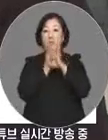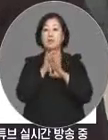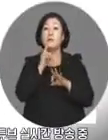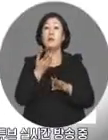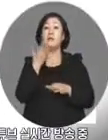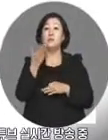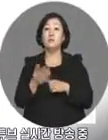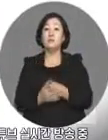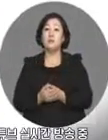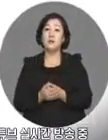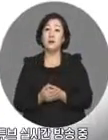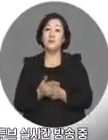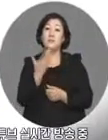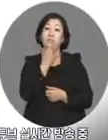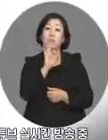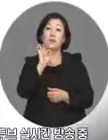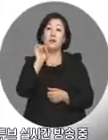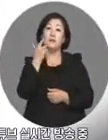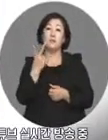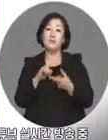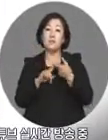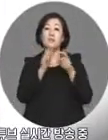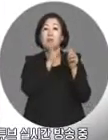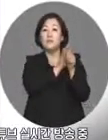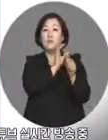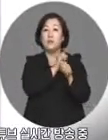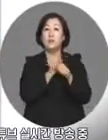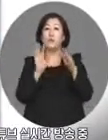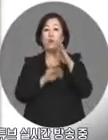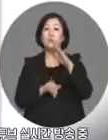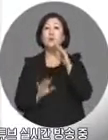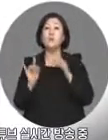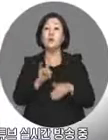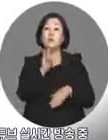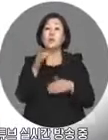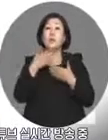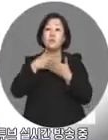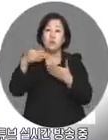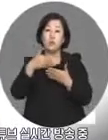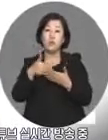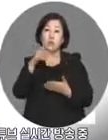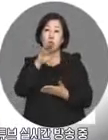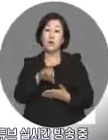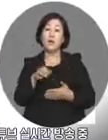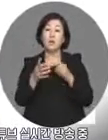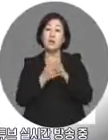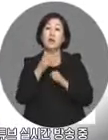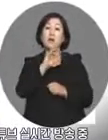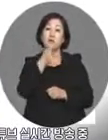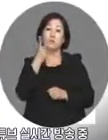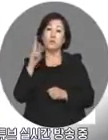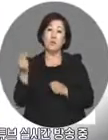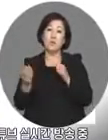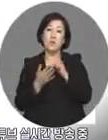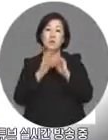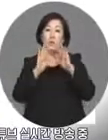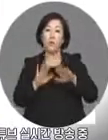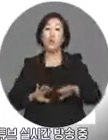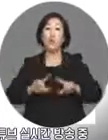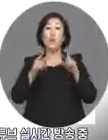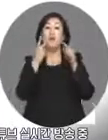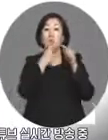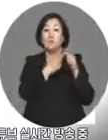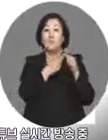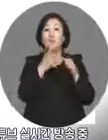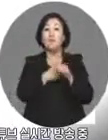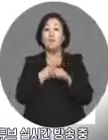말씀드립니다. 이건희 컬렉션을 소장하고 있는 국립현대미술관은 이건희 컬렉션 지역 순회 전시를 올해 두 차례,